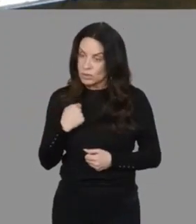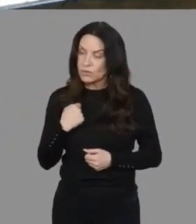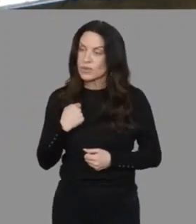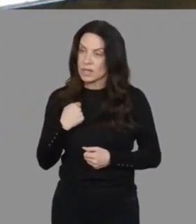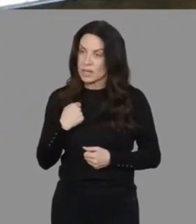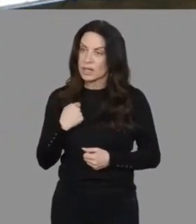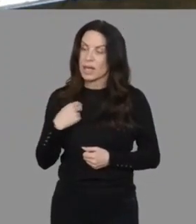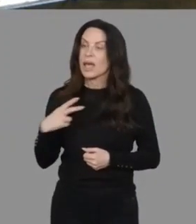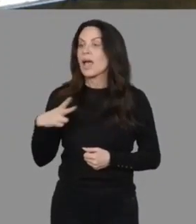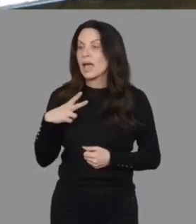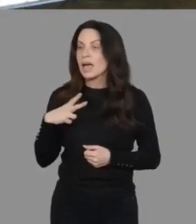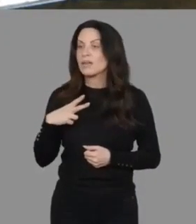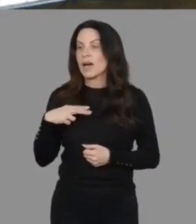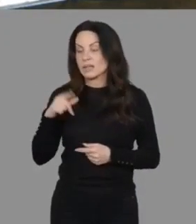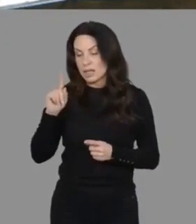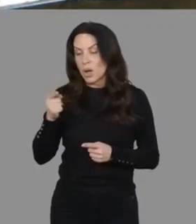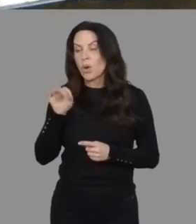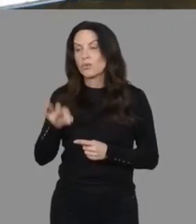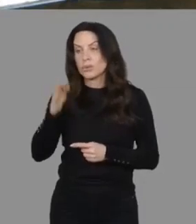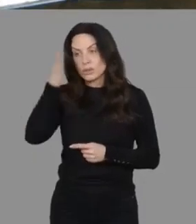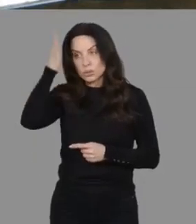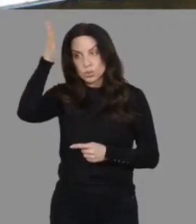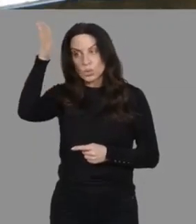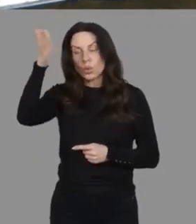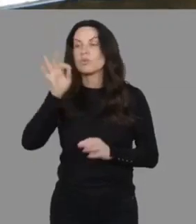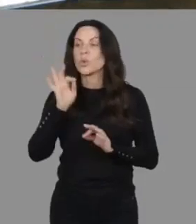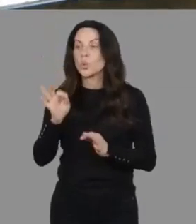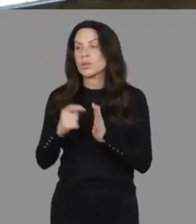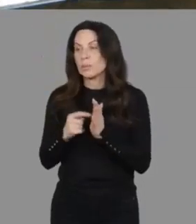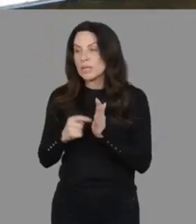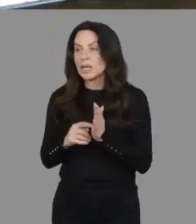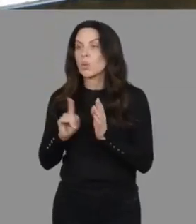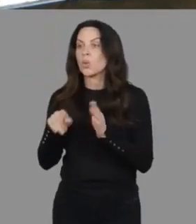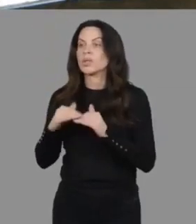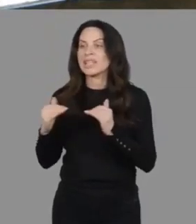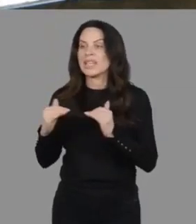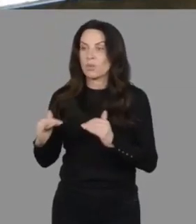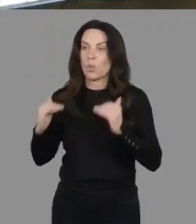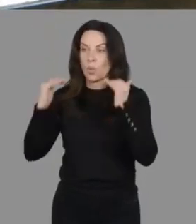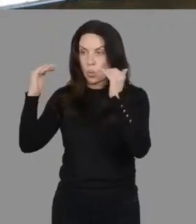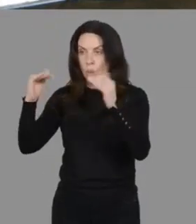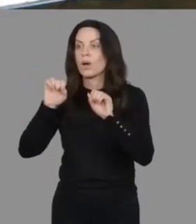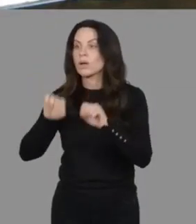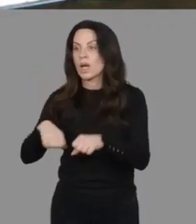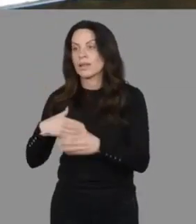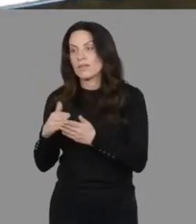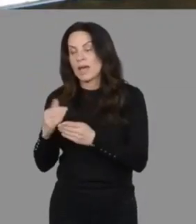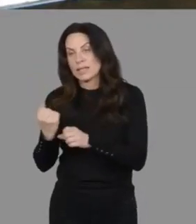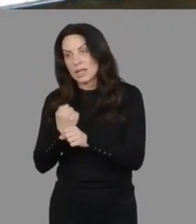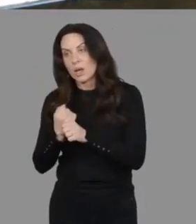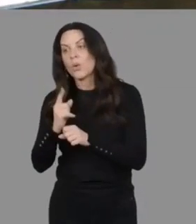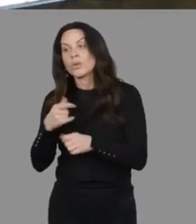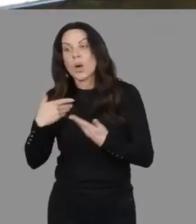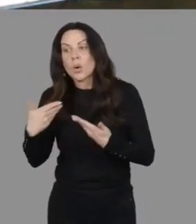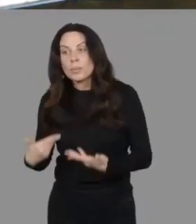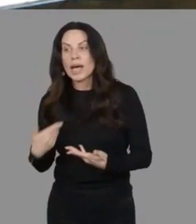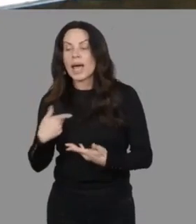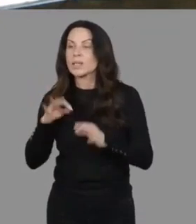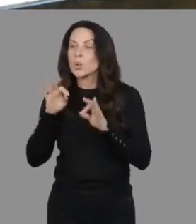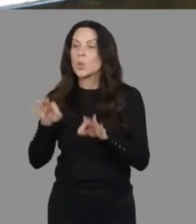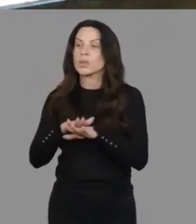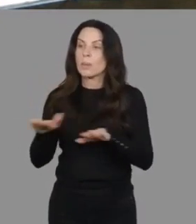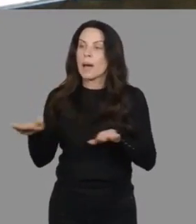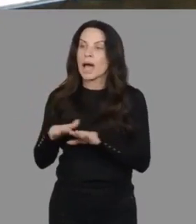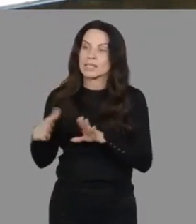in Zukunft zu sehr guten Bedingungen und auf höchstem Niveau gearbeitet wird. Und wir sind bereit, auch dafür die Grundlagen zu schaffen, in der